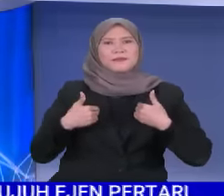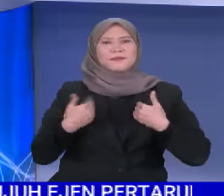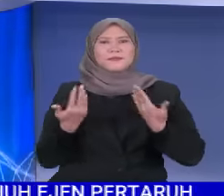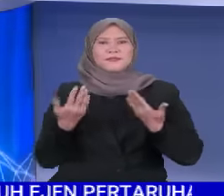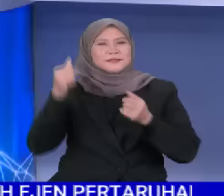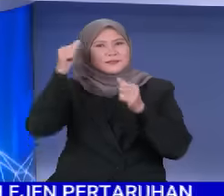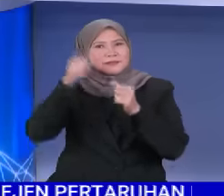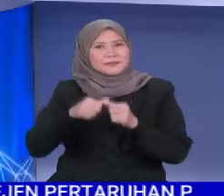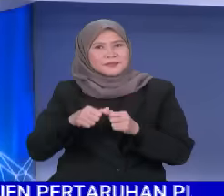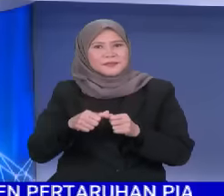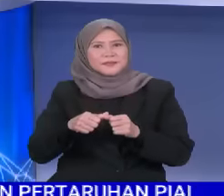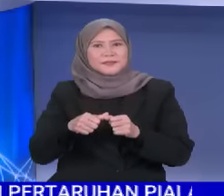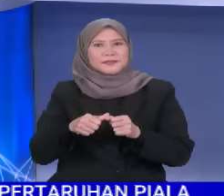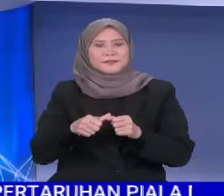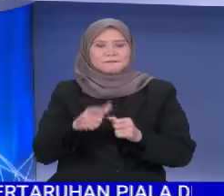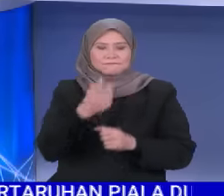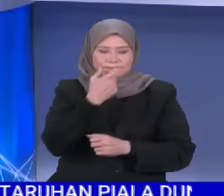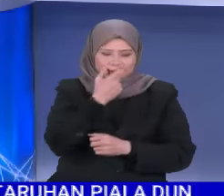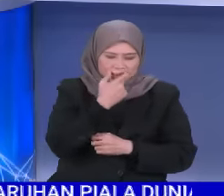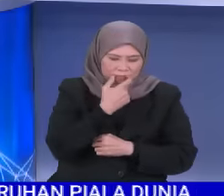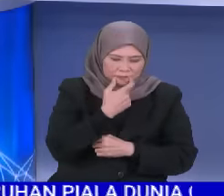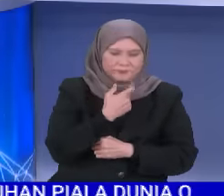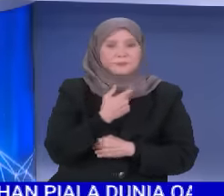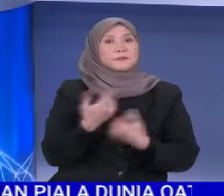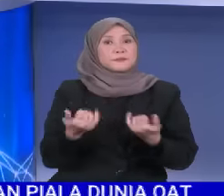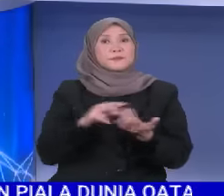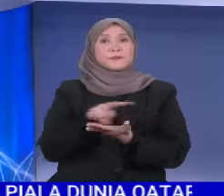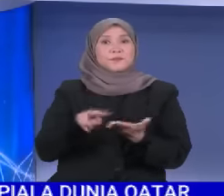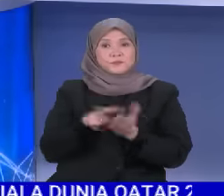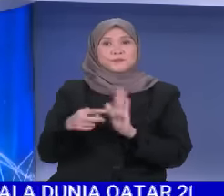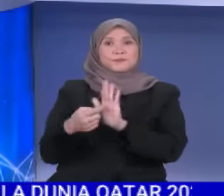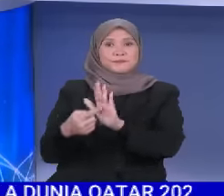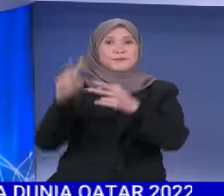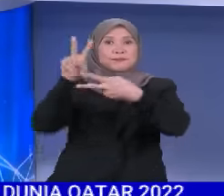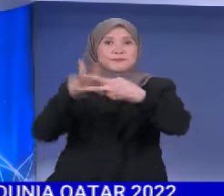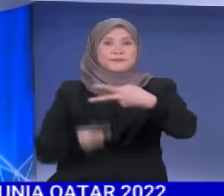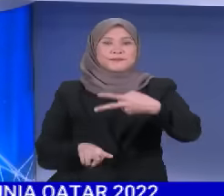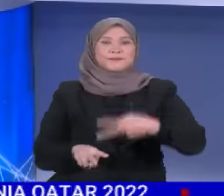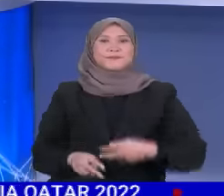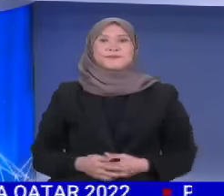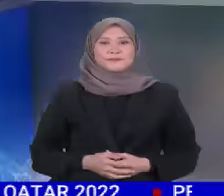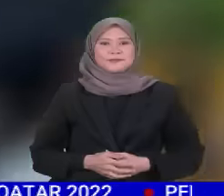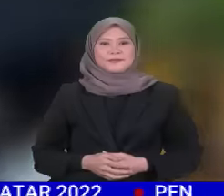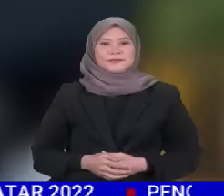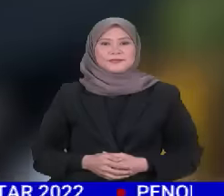juga momen yang mengundang sebab Untuk itu kita saksikan videonya dalam paparan hashtag